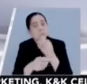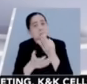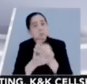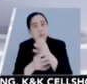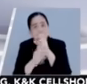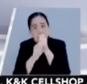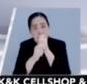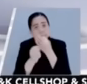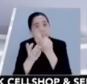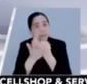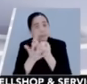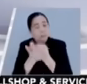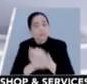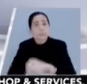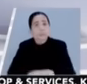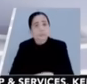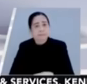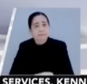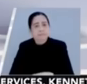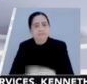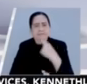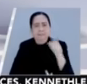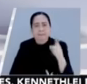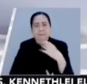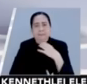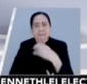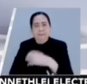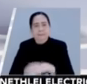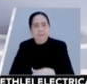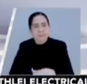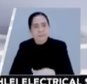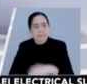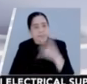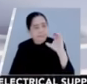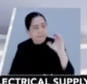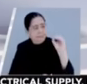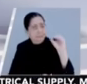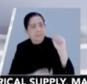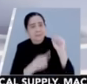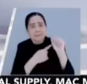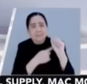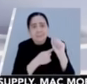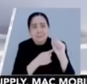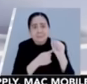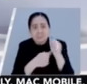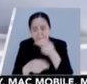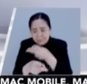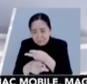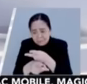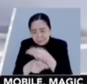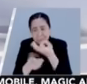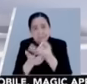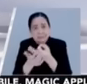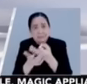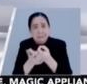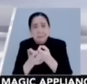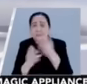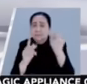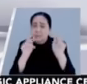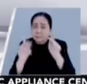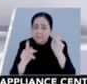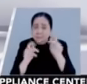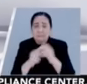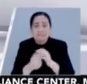funds na ito? Sabi nga nung isang congressman, ang COA pa naman ang tagabantay ng pondo ng bayan. Iyan?